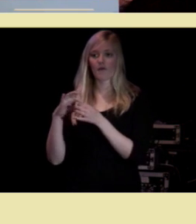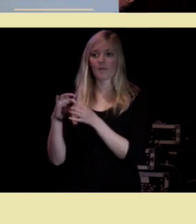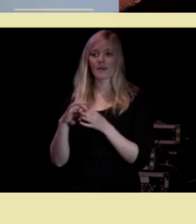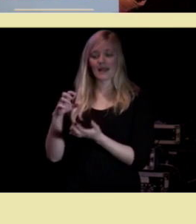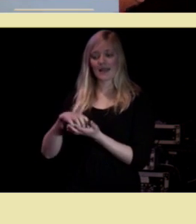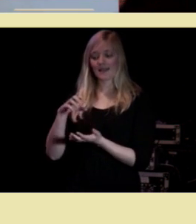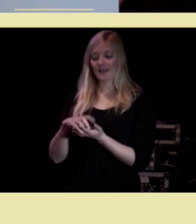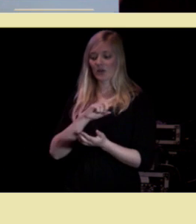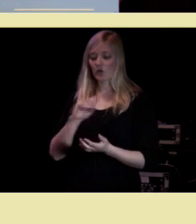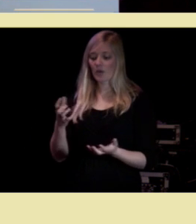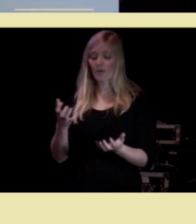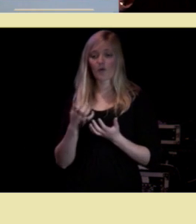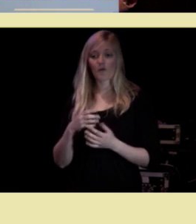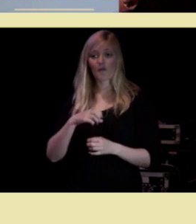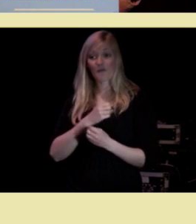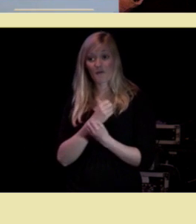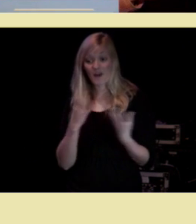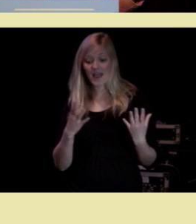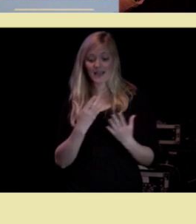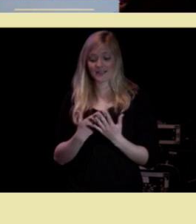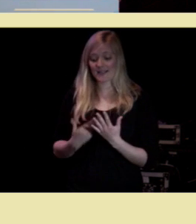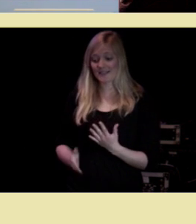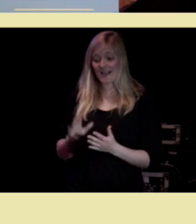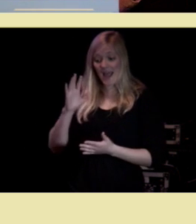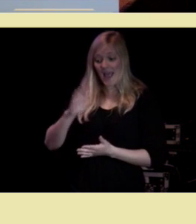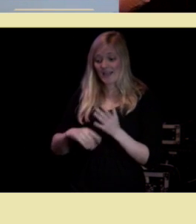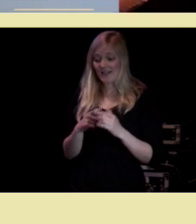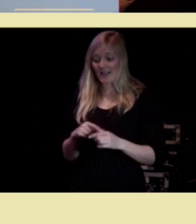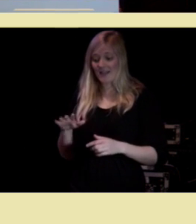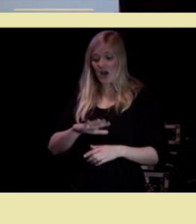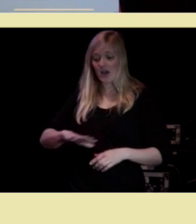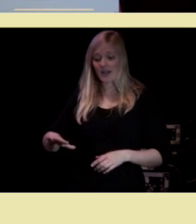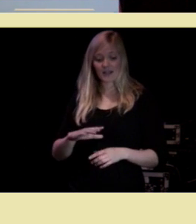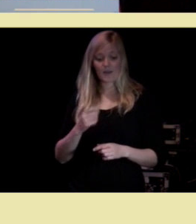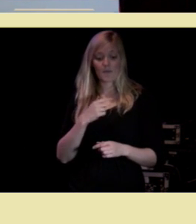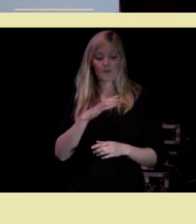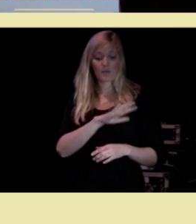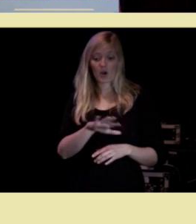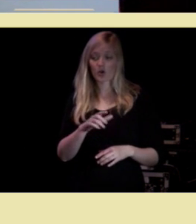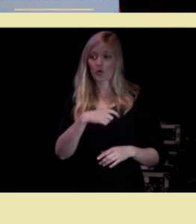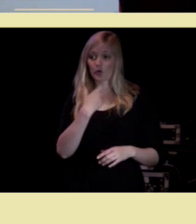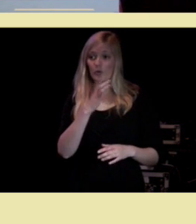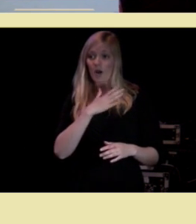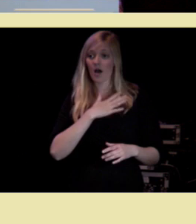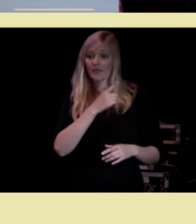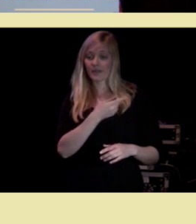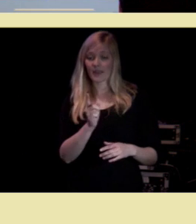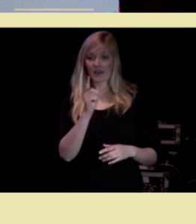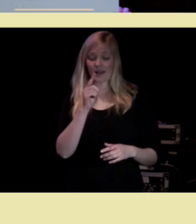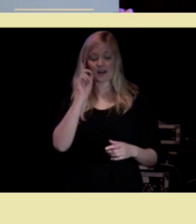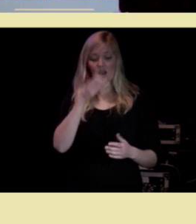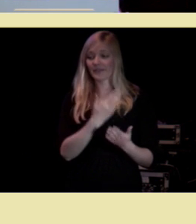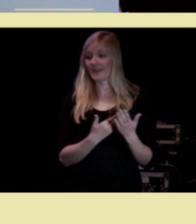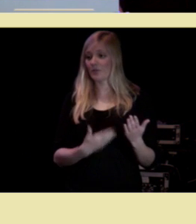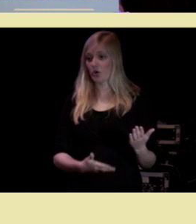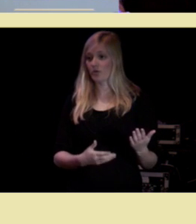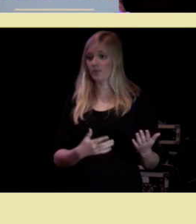når det var behov for flere tjenester enn det arenaen der ute hvor barn og ungdommen kunne tilby.